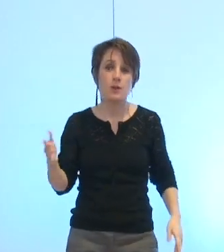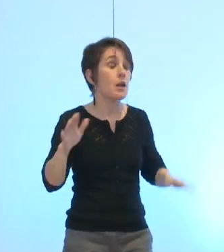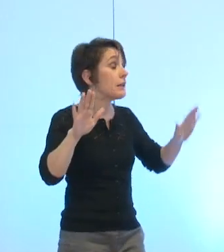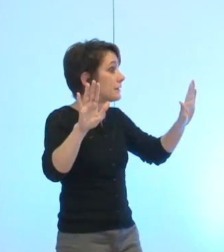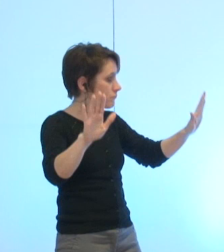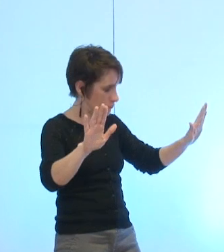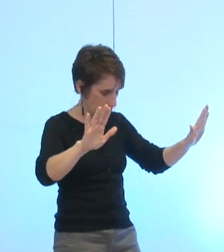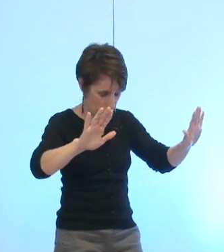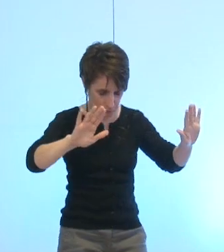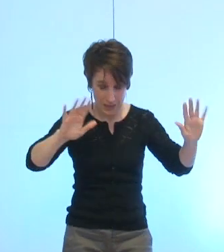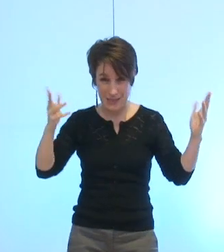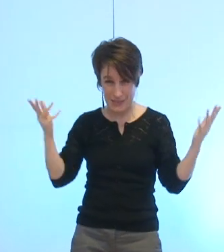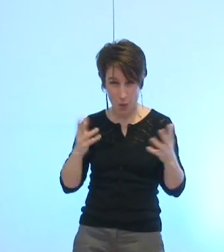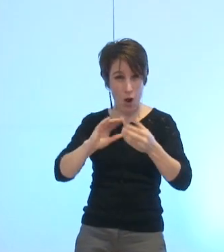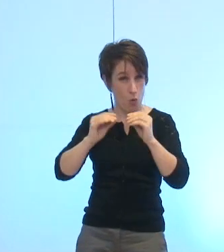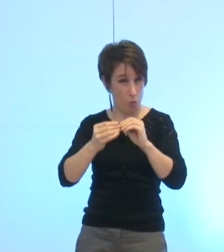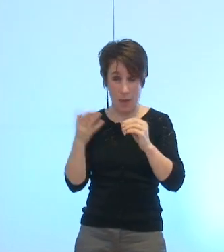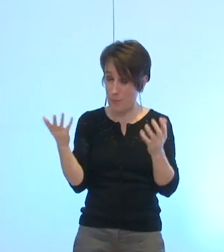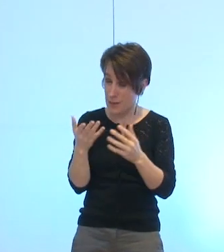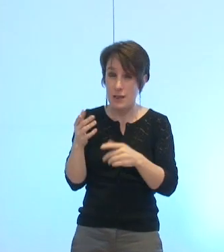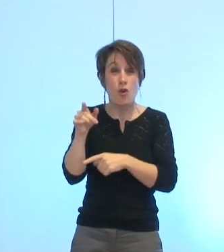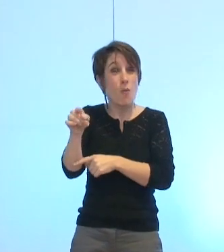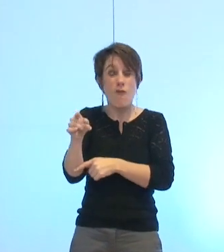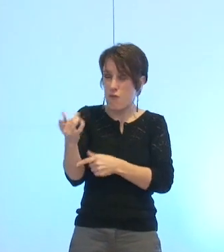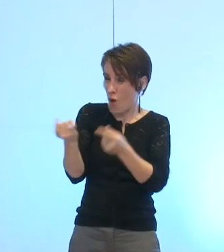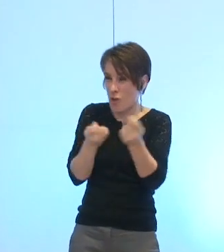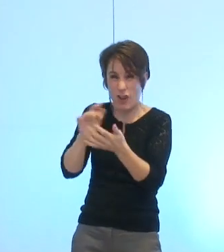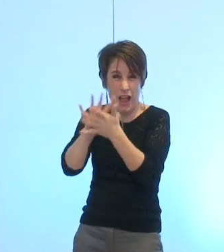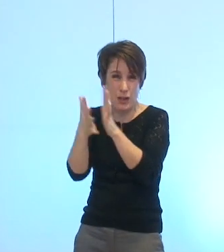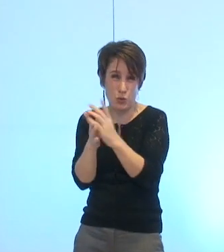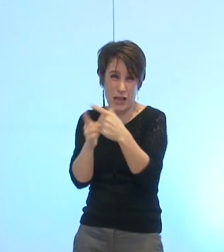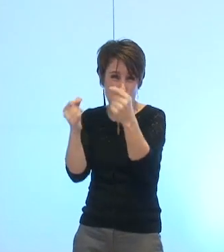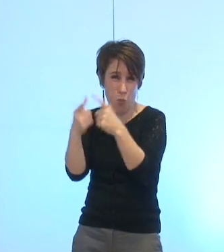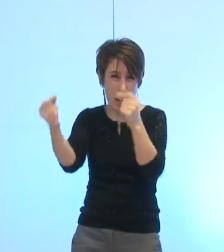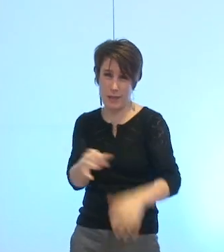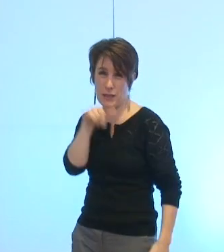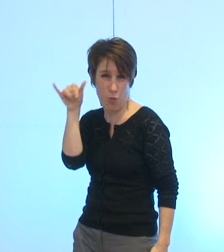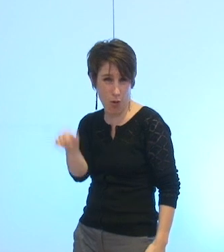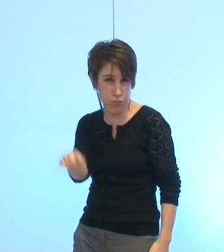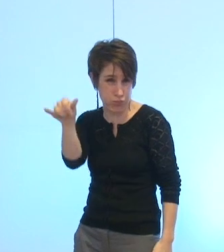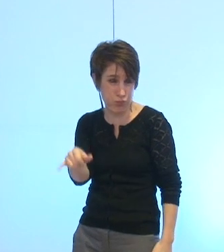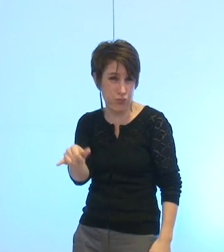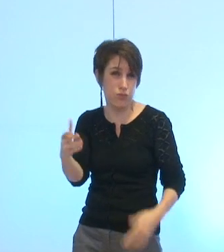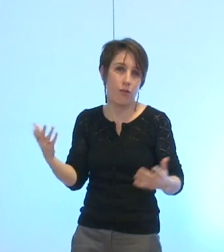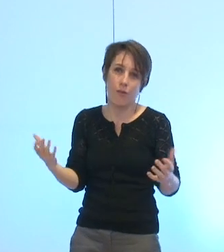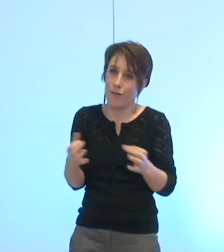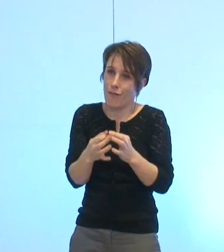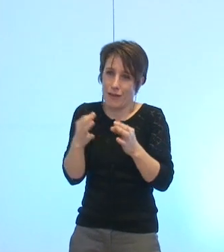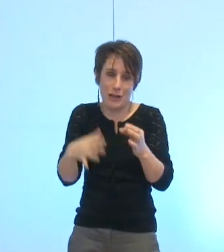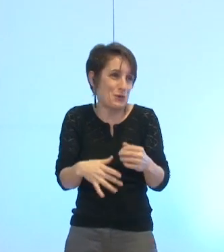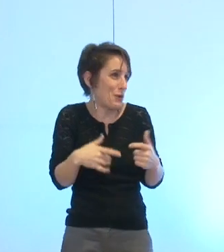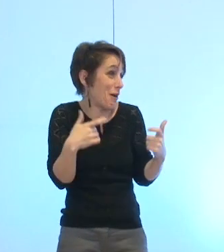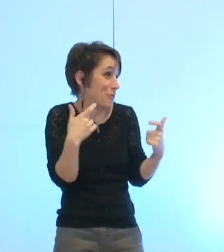les conditions dans lesquelles vous avez traité l'association du Palais des Sports en dénonçant de